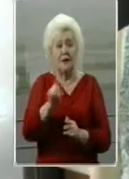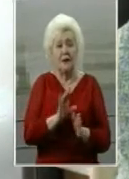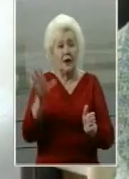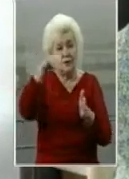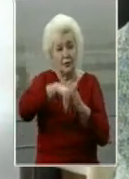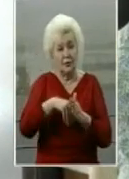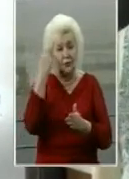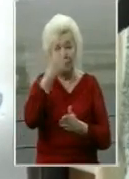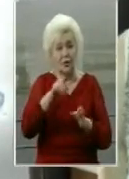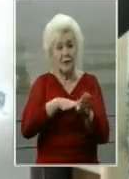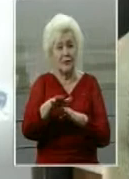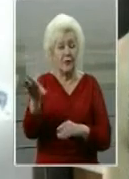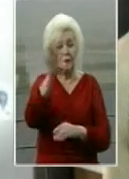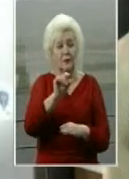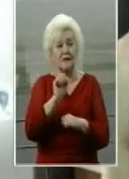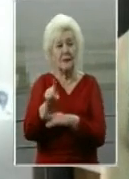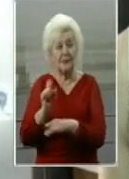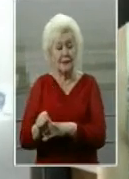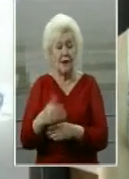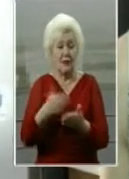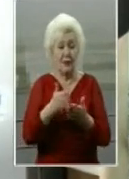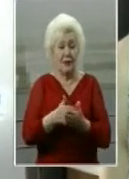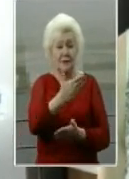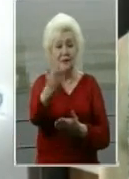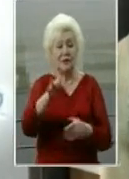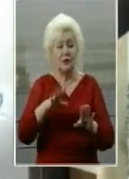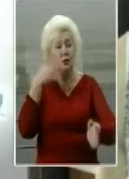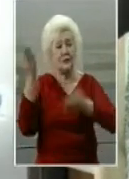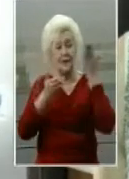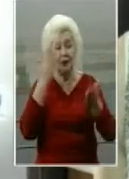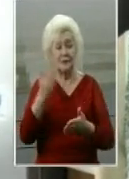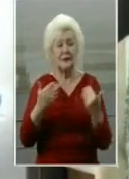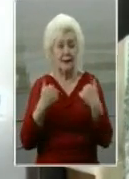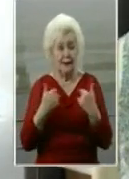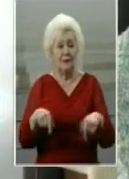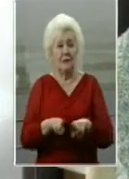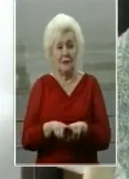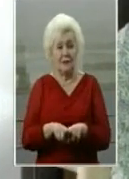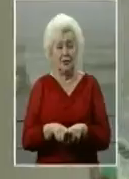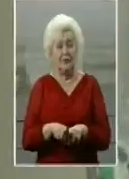увійшов в образ, виконував усі завдання. В принципі, для нього це веселище. І для нас теж.